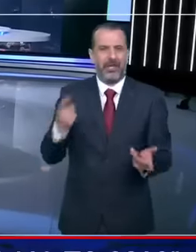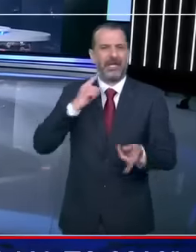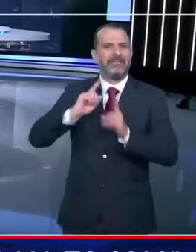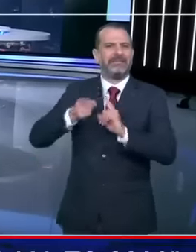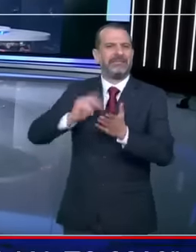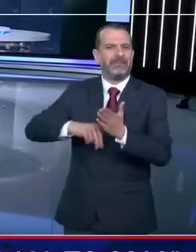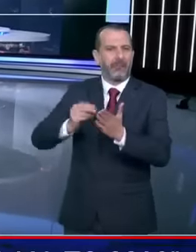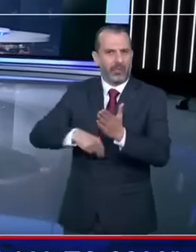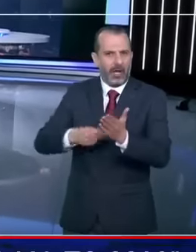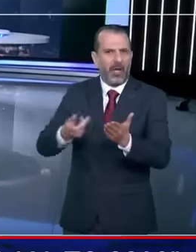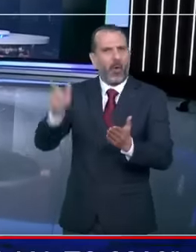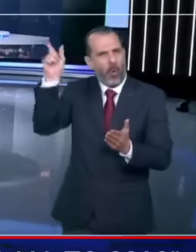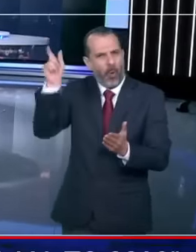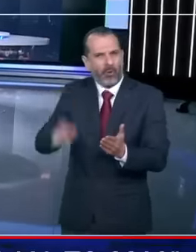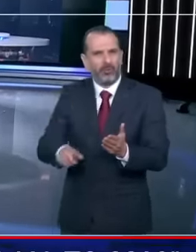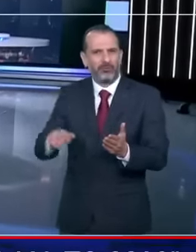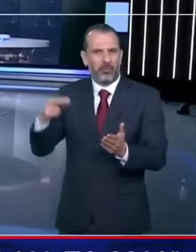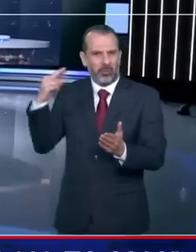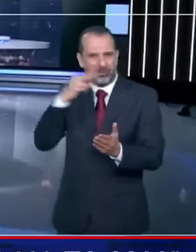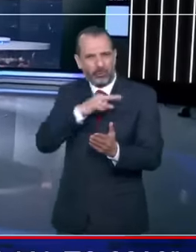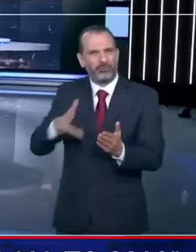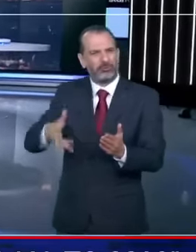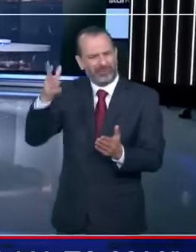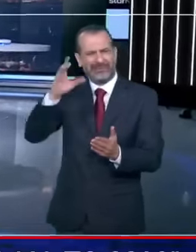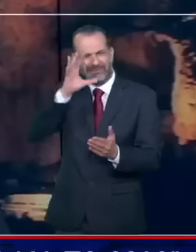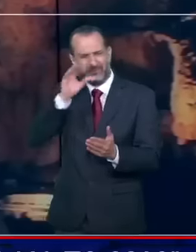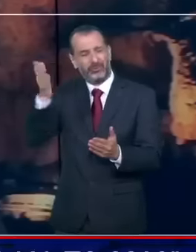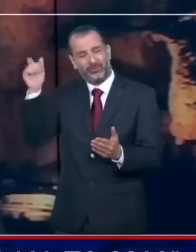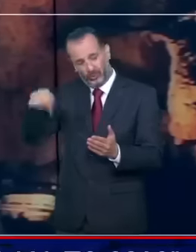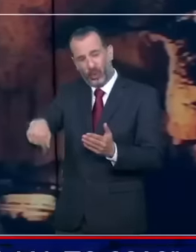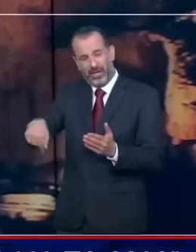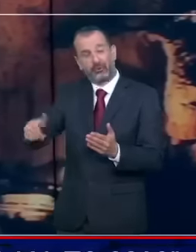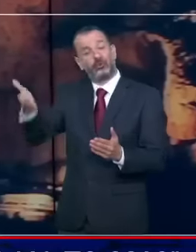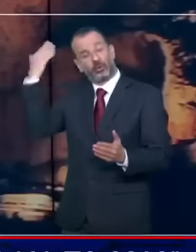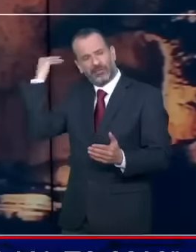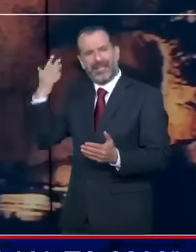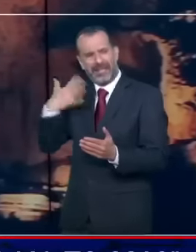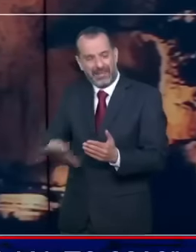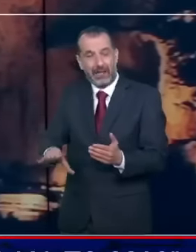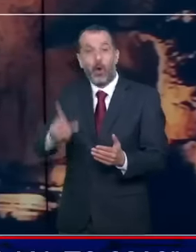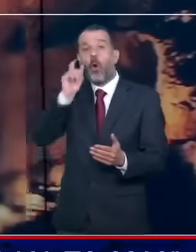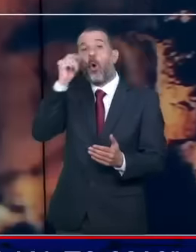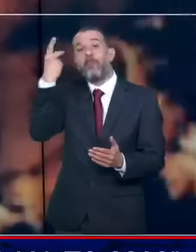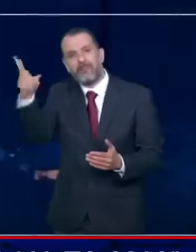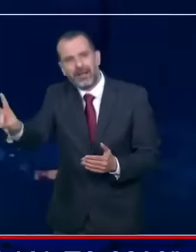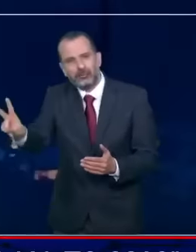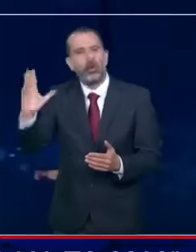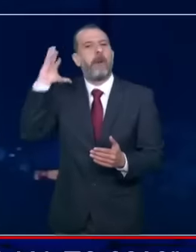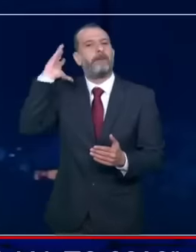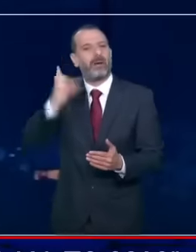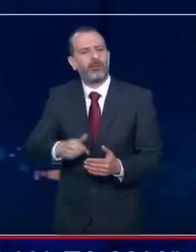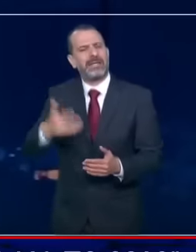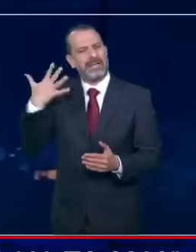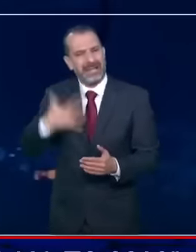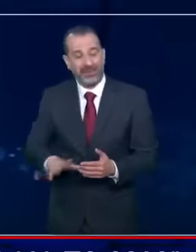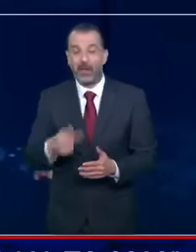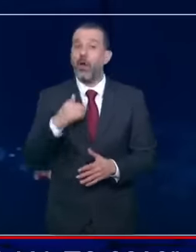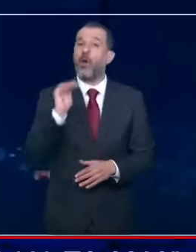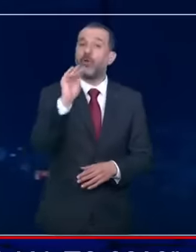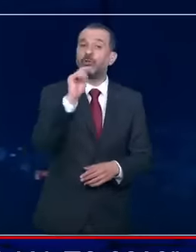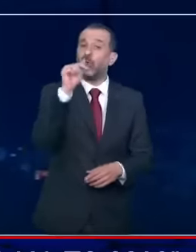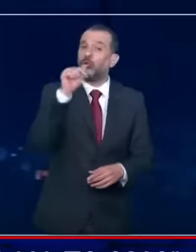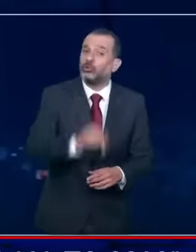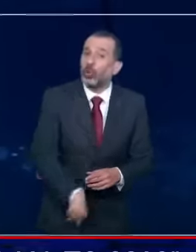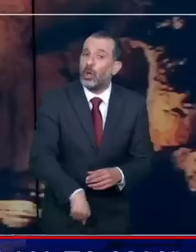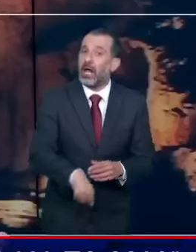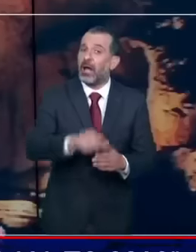ήταν η συμφωνία που θα την ήθελε ο κύριος Μητσοτάκης ο ίδιος. Ο ίδιος έχει πει ότι και ο πατέρας του και η αδερφή του. Γιατί θα ήταν να τα κυρώσουμε την... τώρα τα μνημόνια. Γιατί, τα